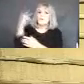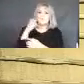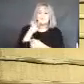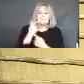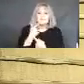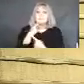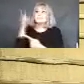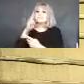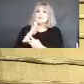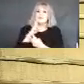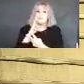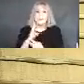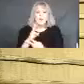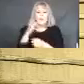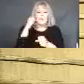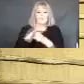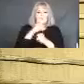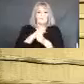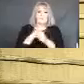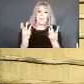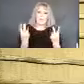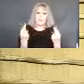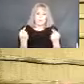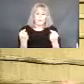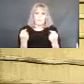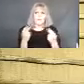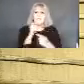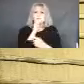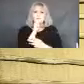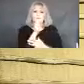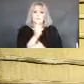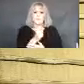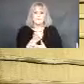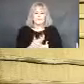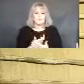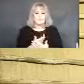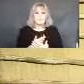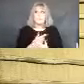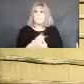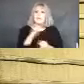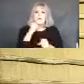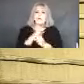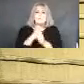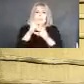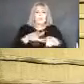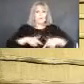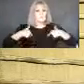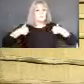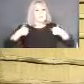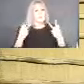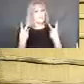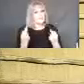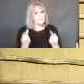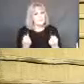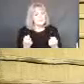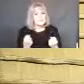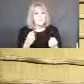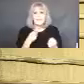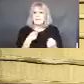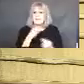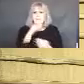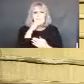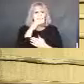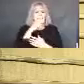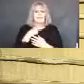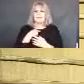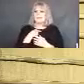is God wat bezig is om zijn beloftes niet te maken, ach waar te maken. Hij is bezig om ons levens niet te maken. Natuurlijk,